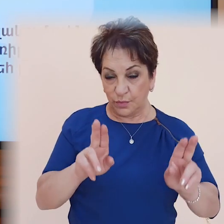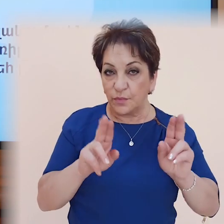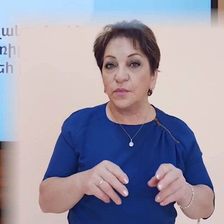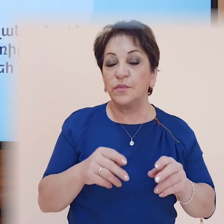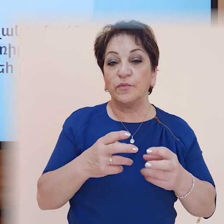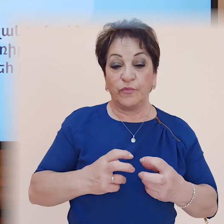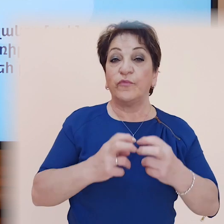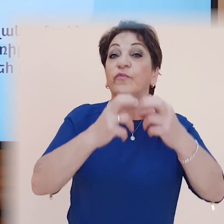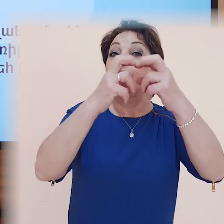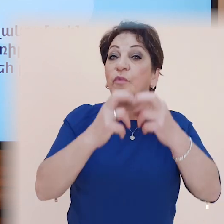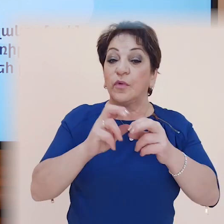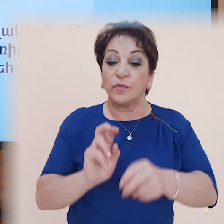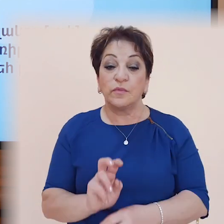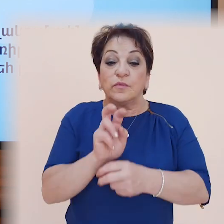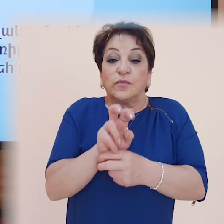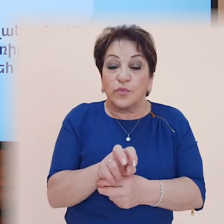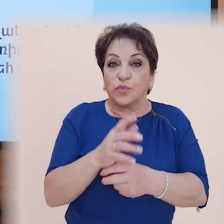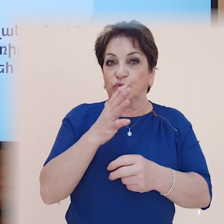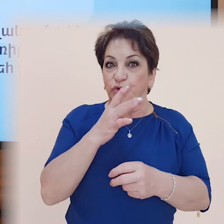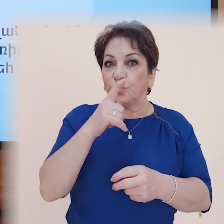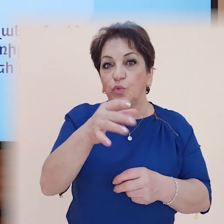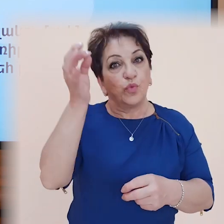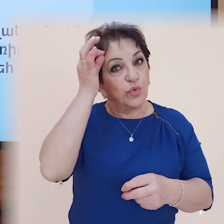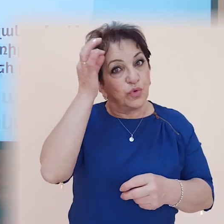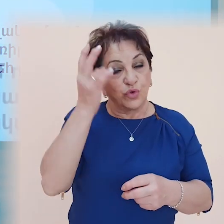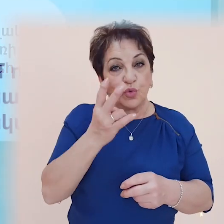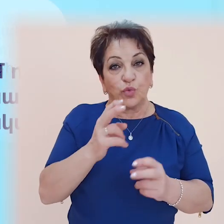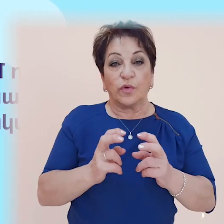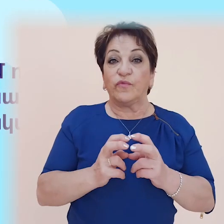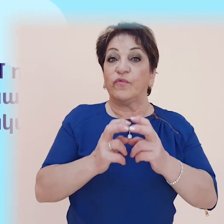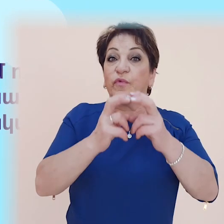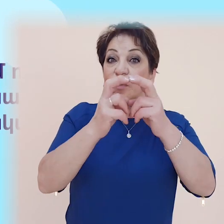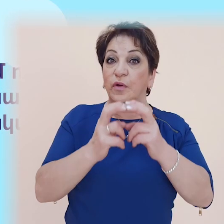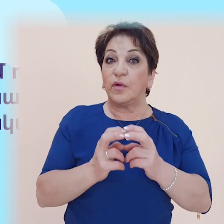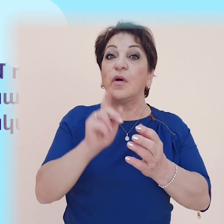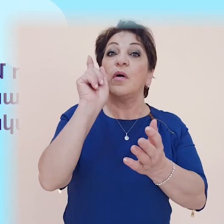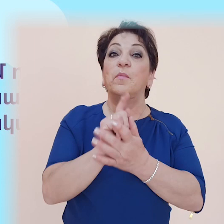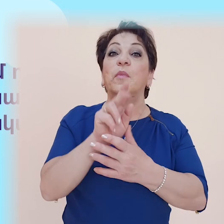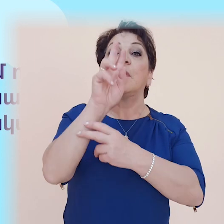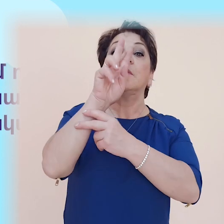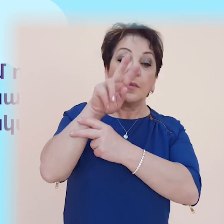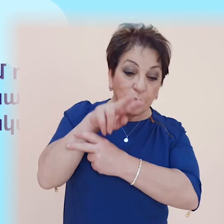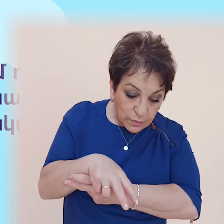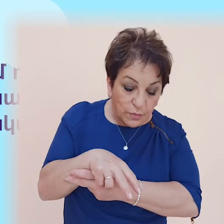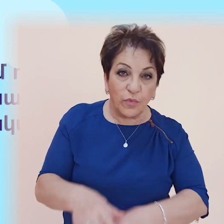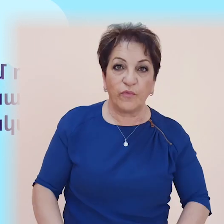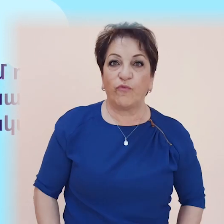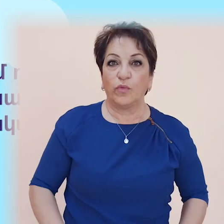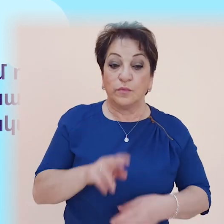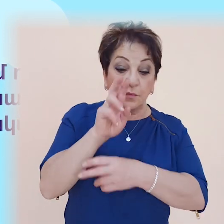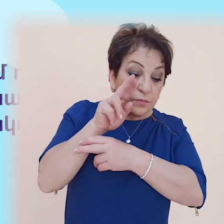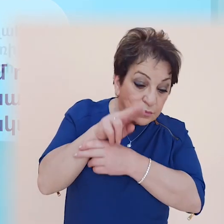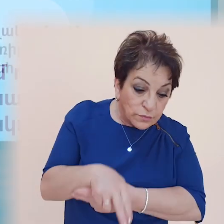Վերելակից ոգտվելից հիշեք։ Վերելակ մտնելուց առաջ նայիր ոտքերի տակ։